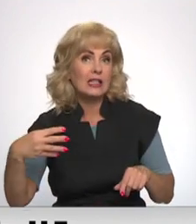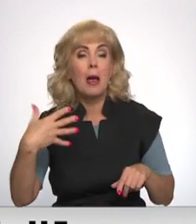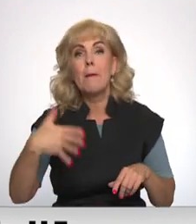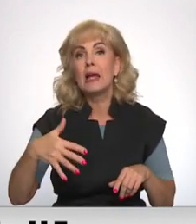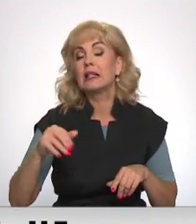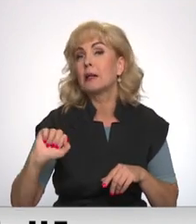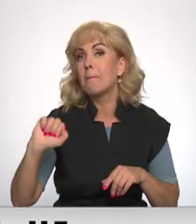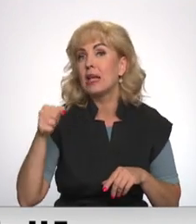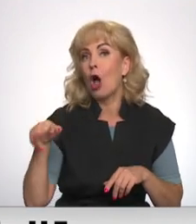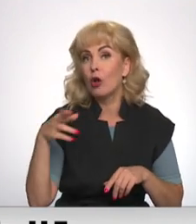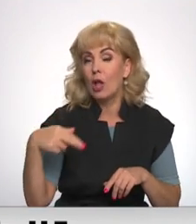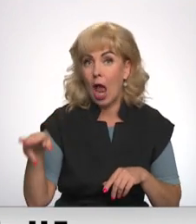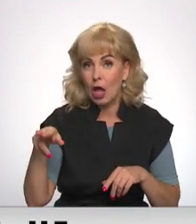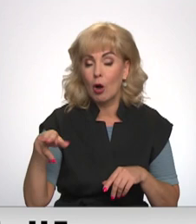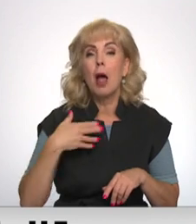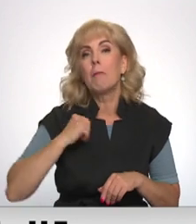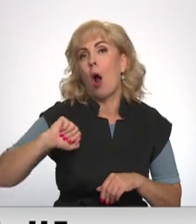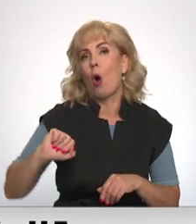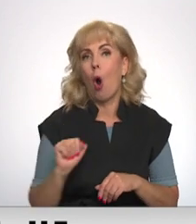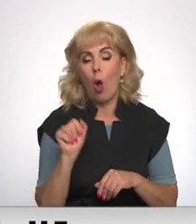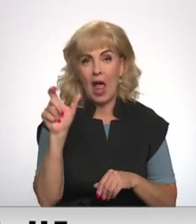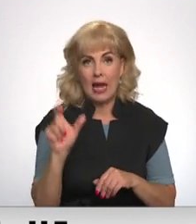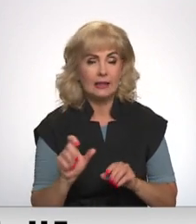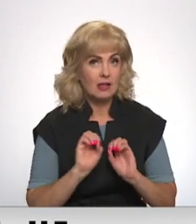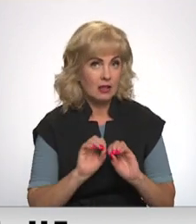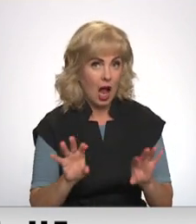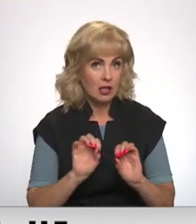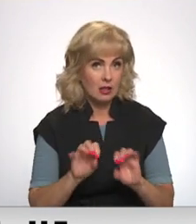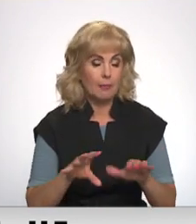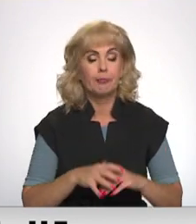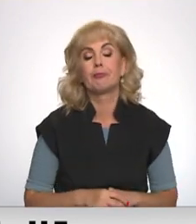miljoniem eiro. Un plašāk stāsta kolēģis Ģirds Zvirbulis.